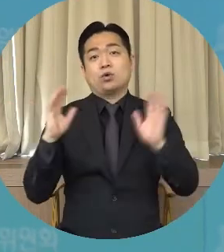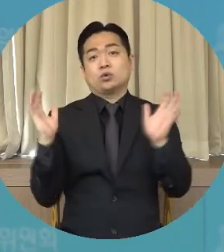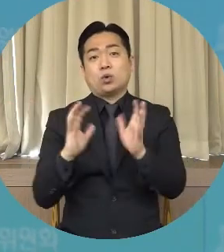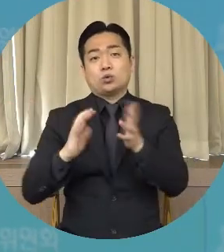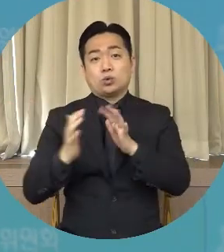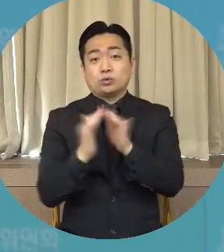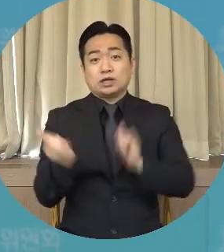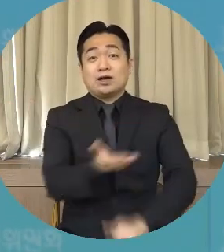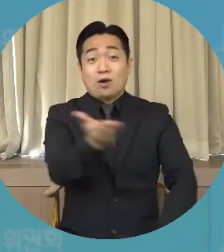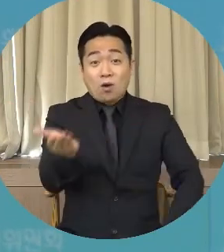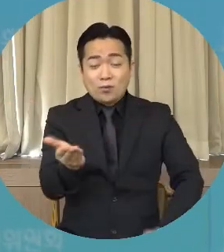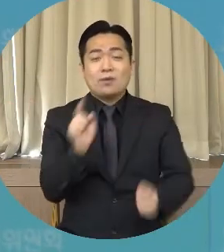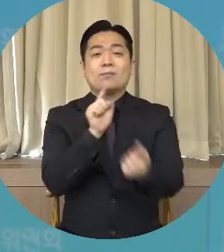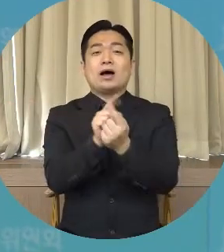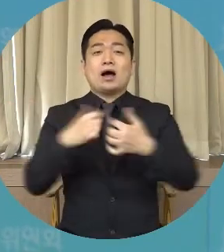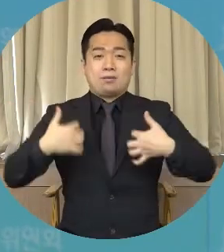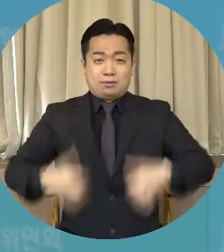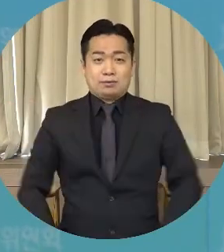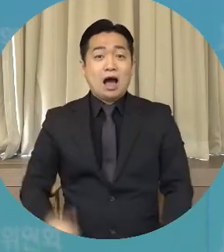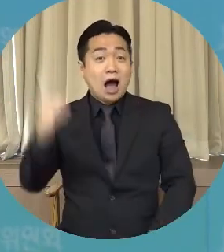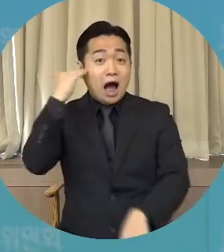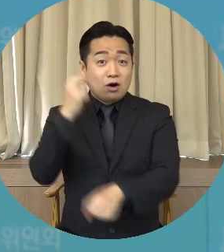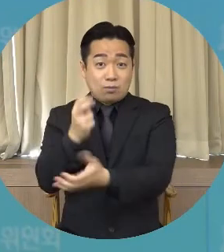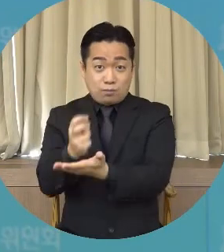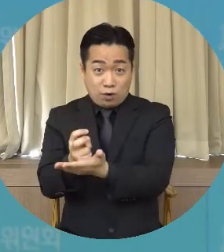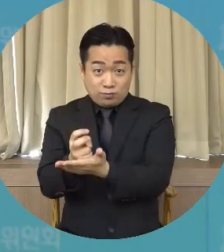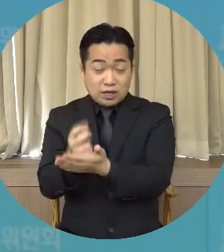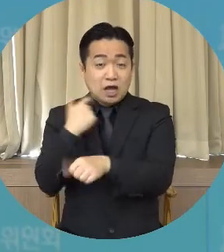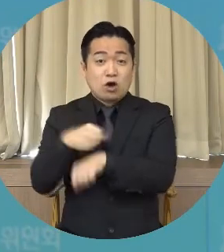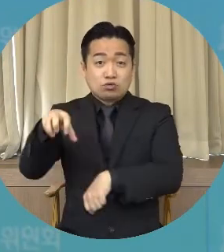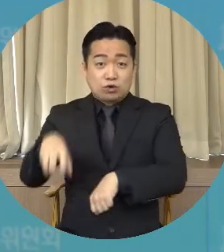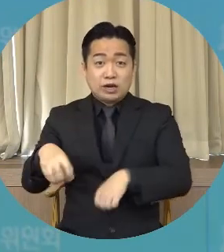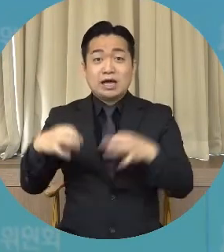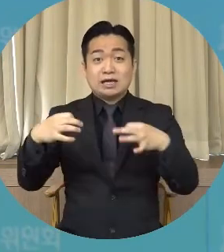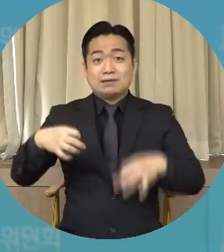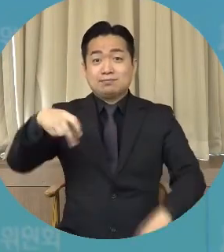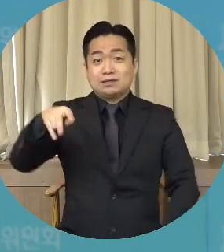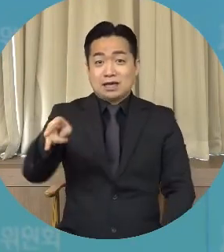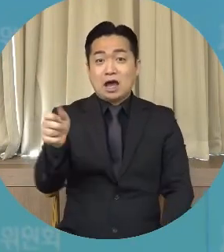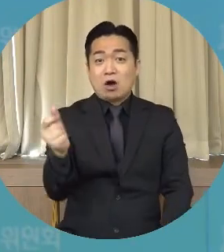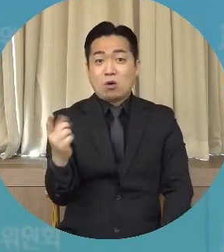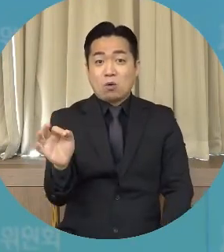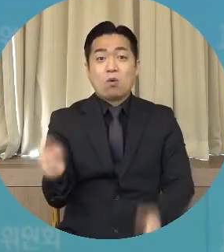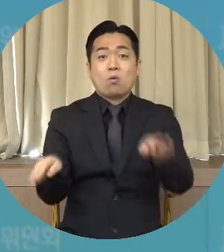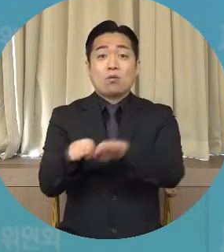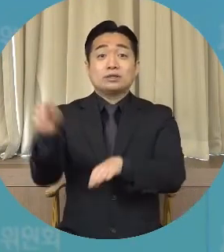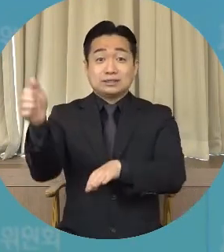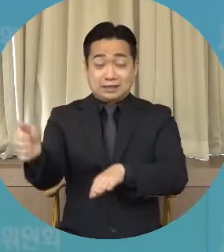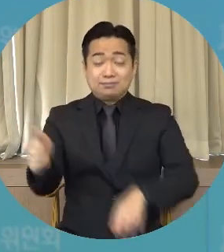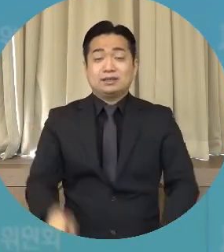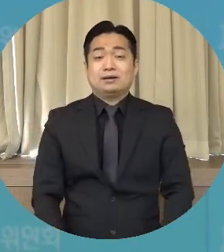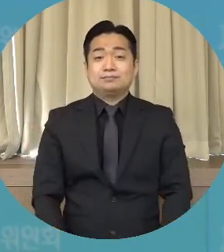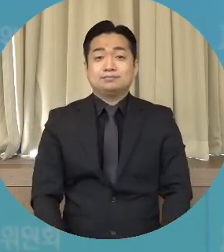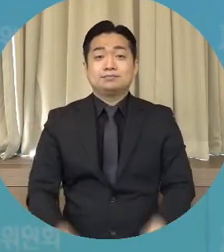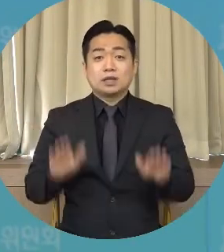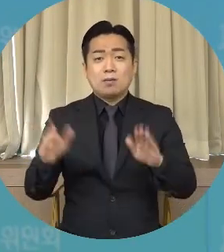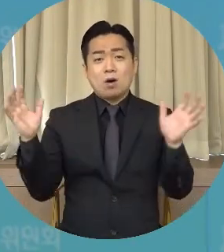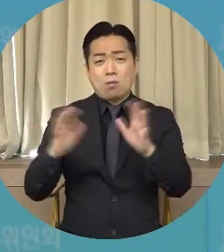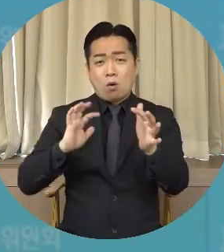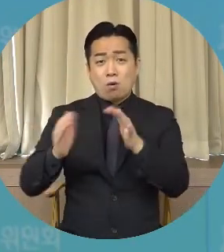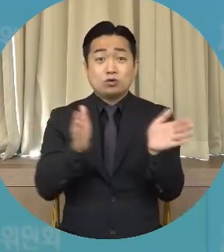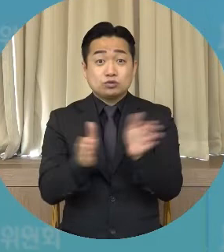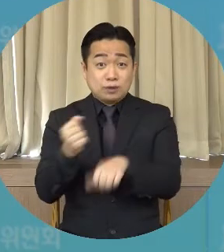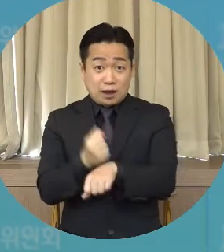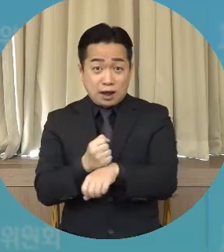여러분 반갑습니다. 한국법제연구원의 김경 원장입니다. 먼저 이번 포럼이 있도록 준비해